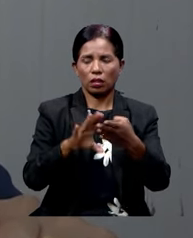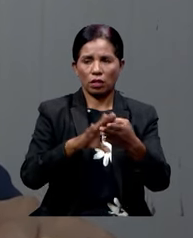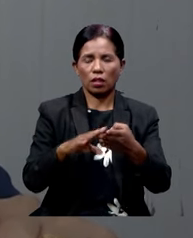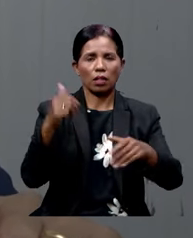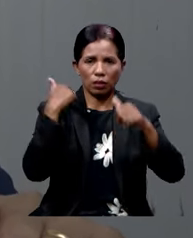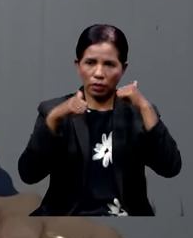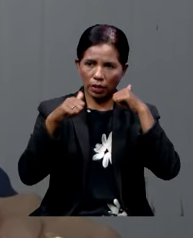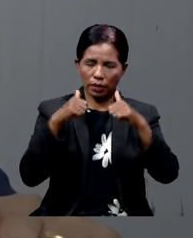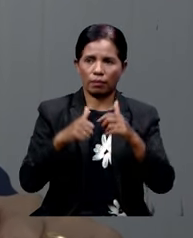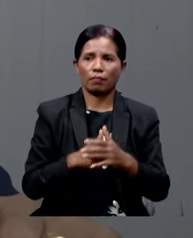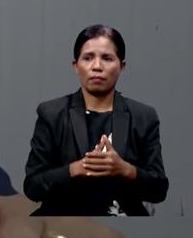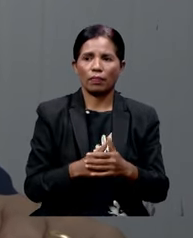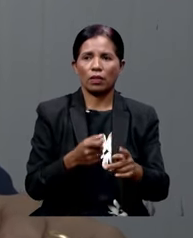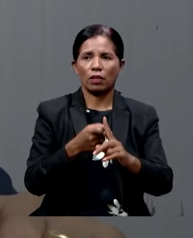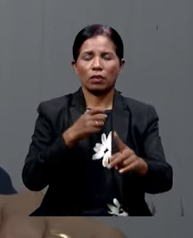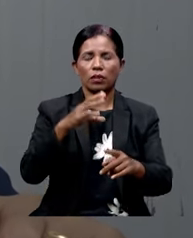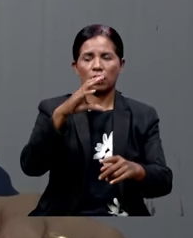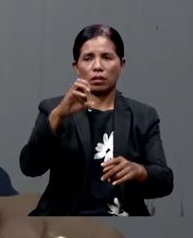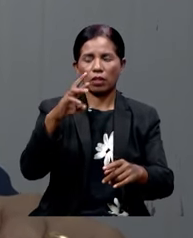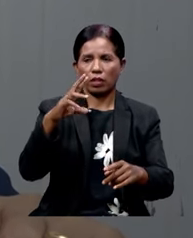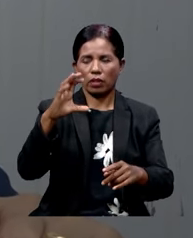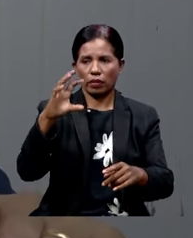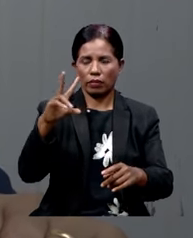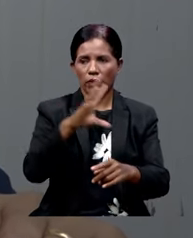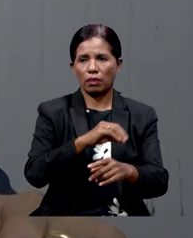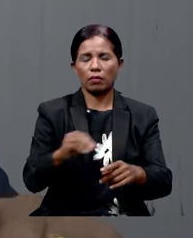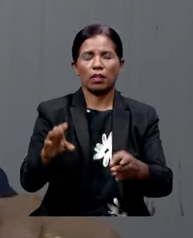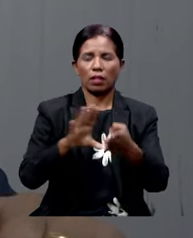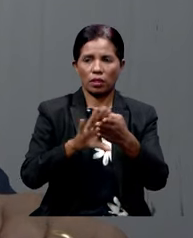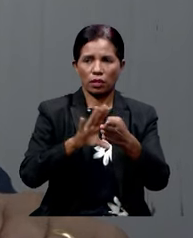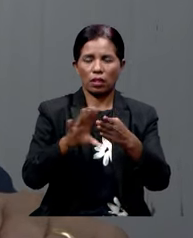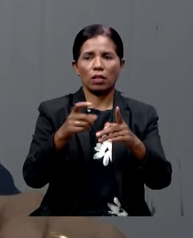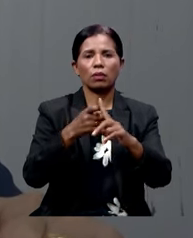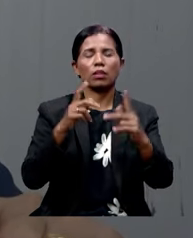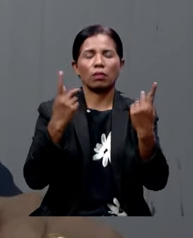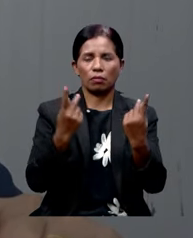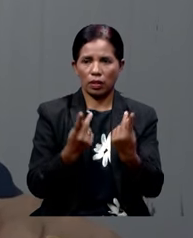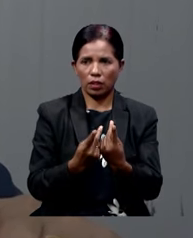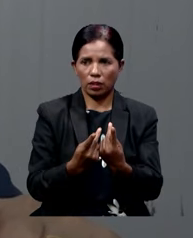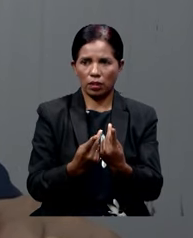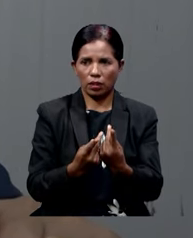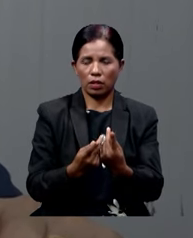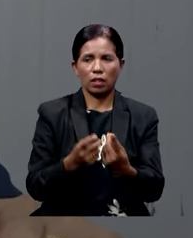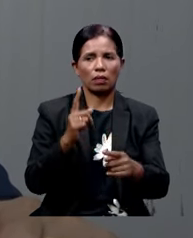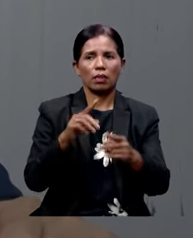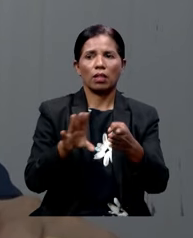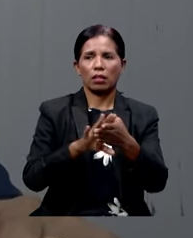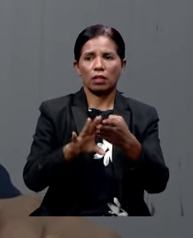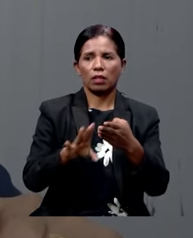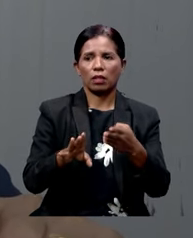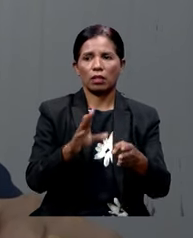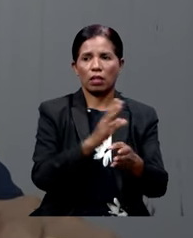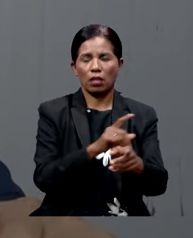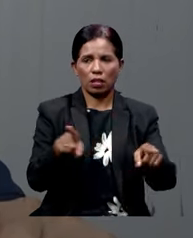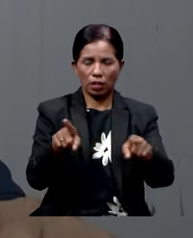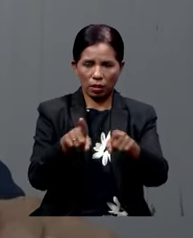aktividadi usi servenia nomos elitoral ban naing usi kompanyen yang ada di editoral ne tensar apar ho